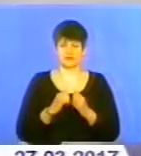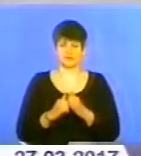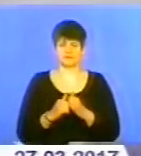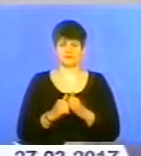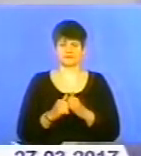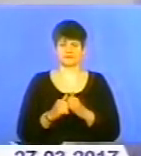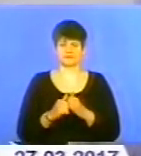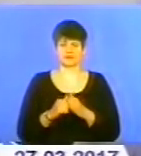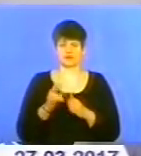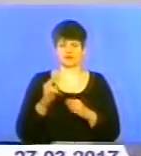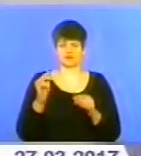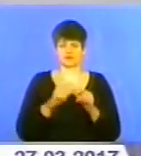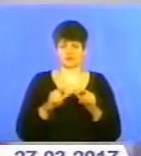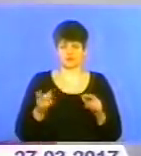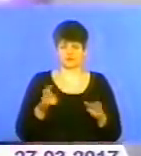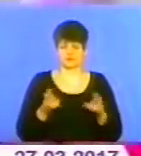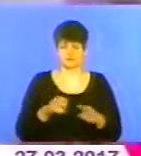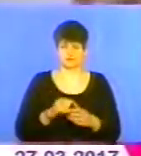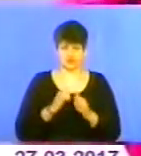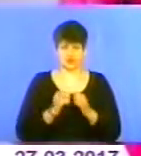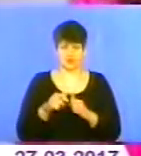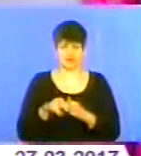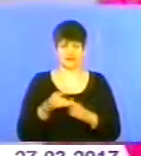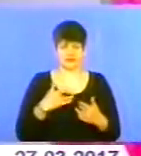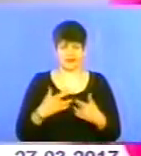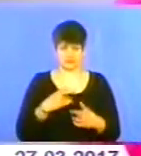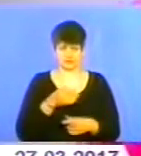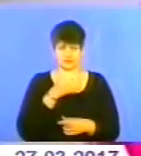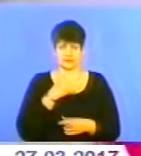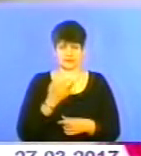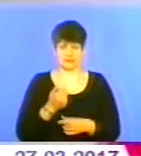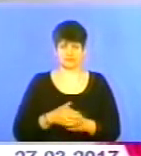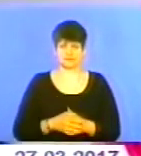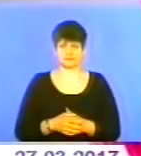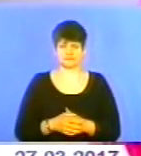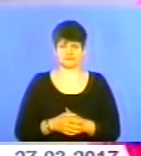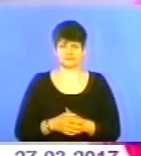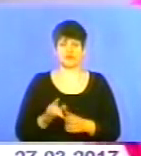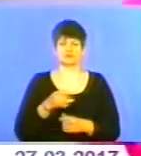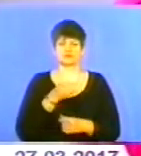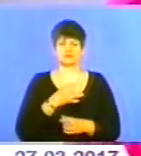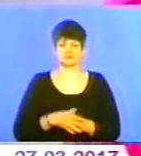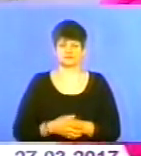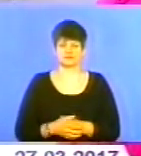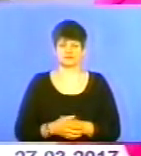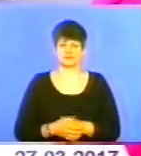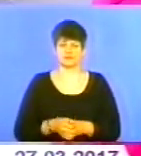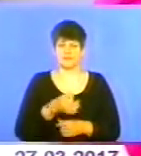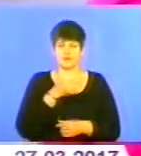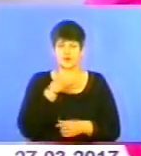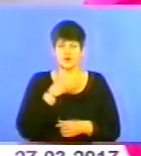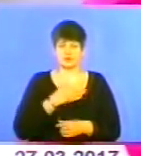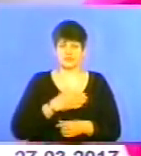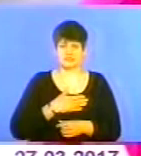зі школи ходять. Ти часто ходиш в театр, тобі подобається? Так. А що саме тобі подобається? Подобається